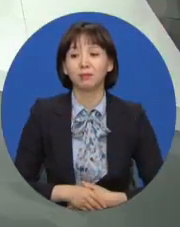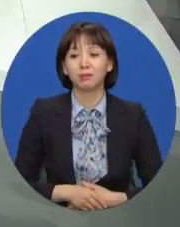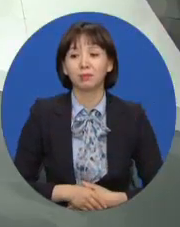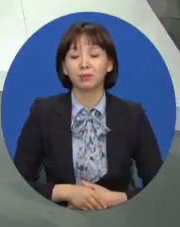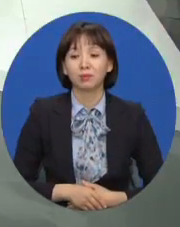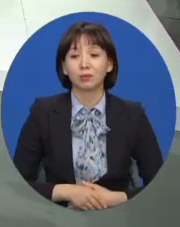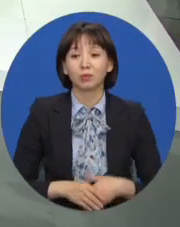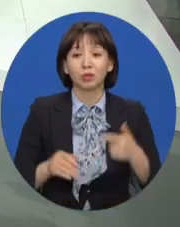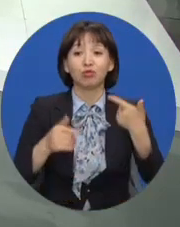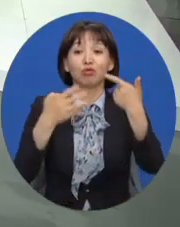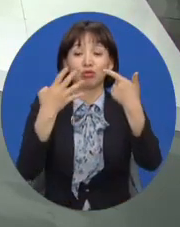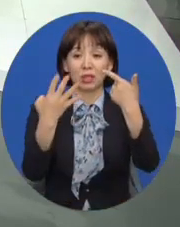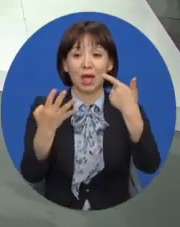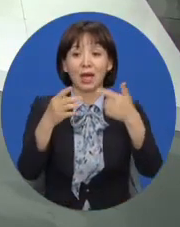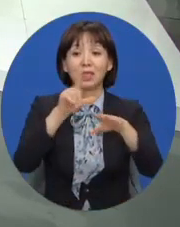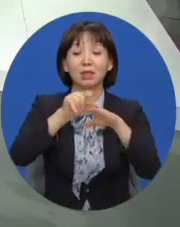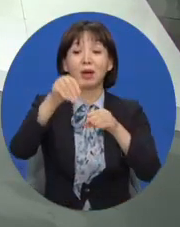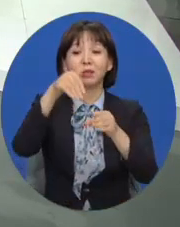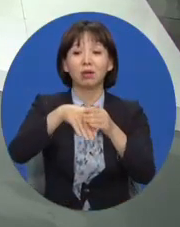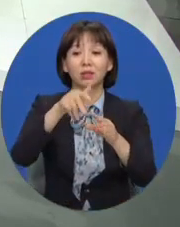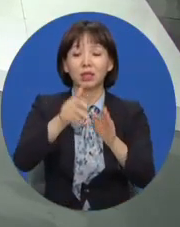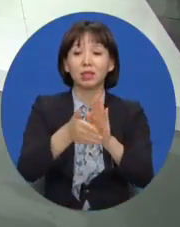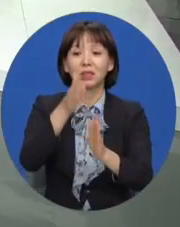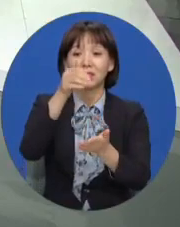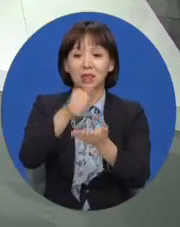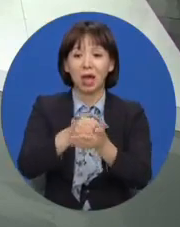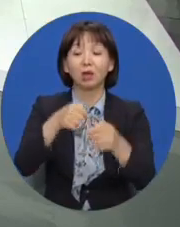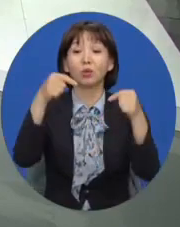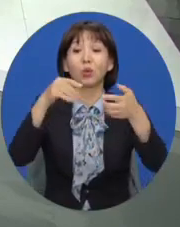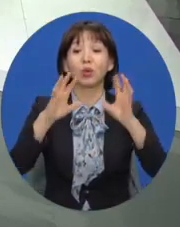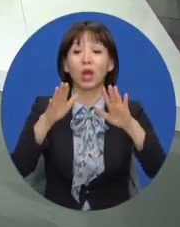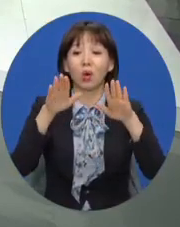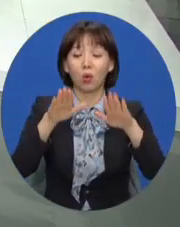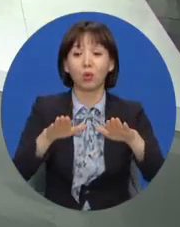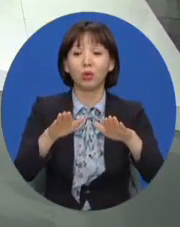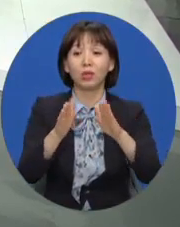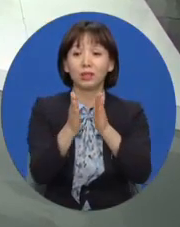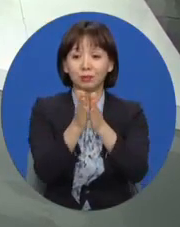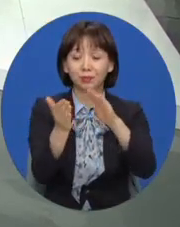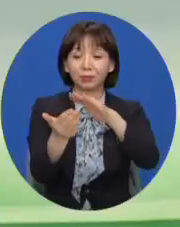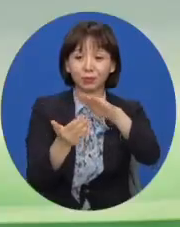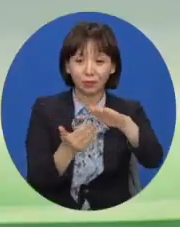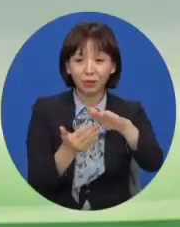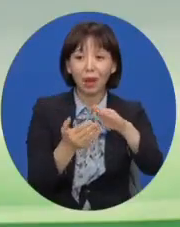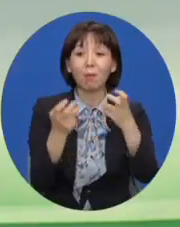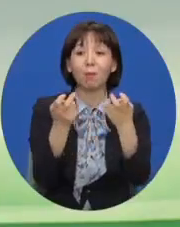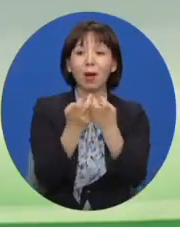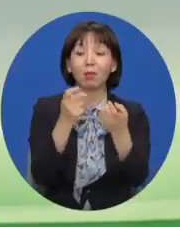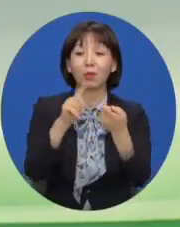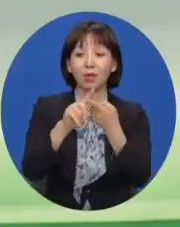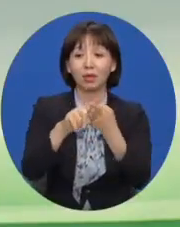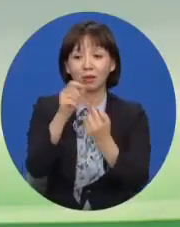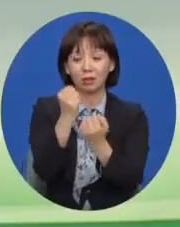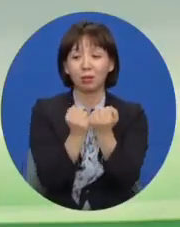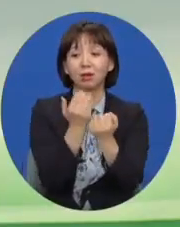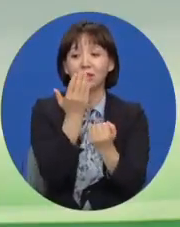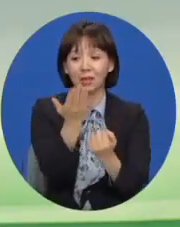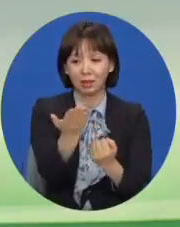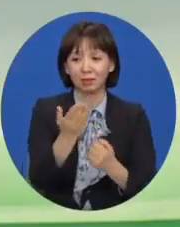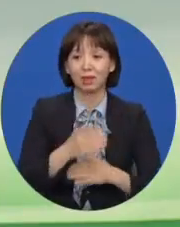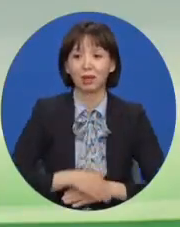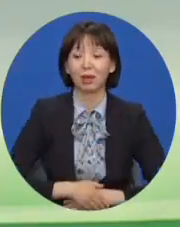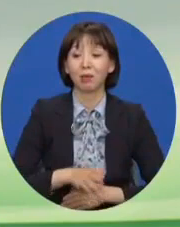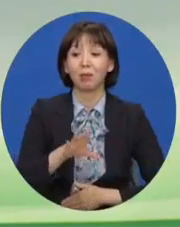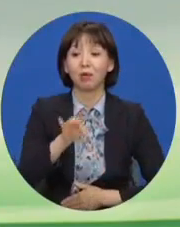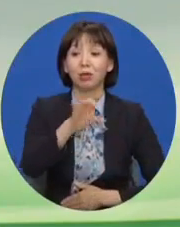네, 6.4 지방선거 제천시장 후보자 토론회, 오늘 본격적인 토론에 앞서서 오늘 토론 방법을 잠시 설명해드리겠습니다.